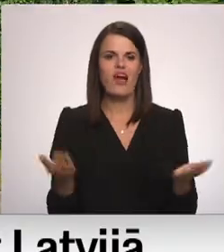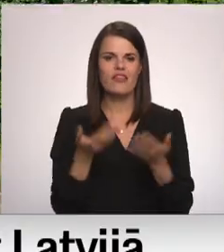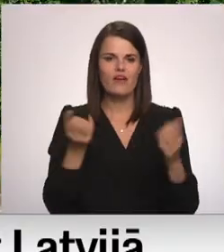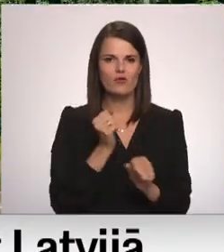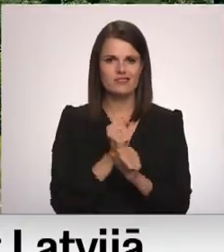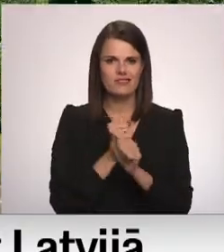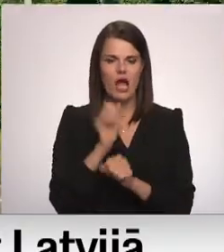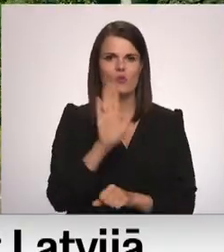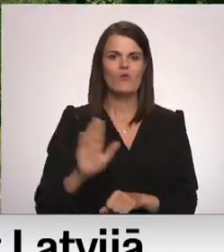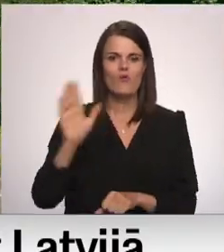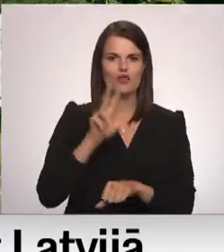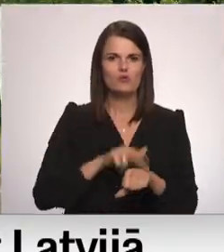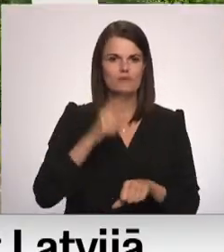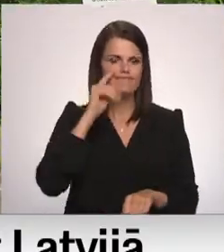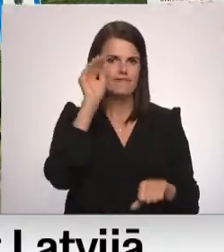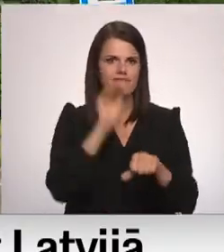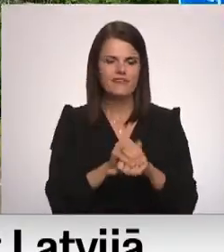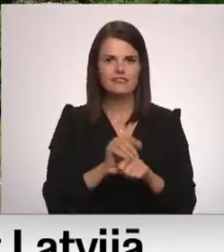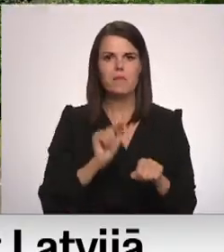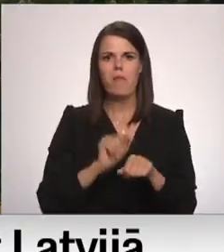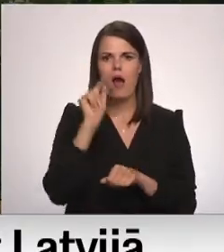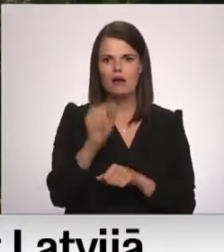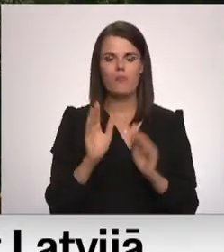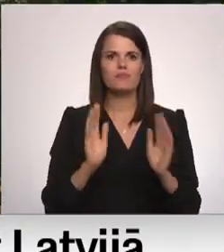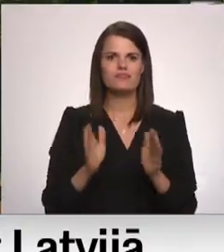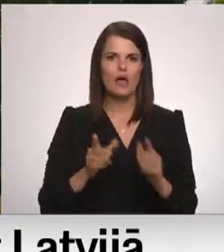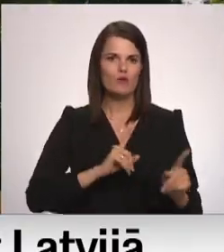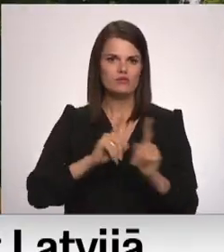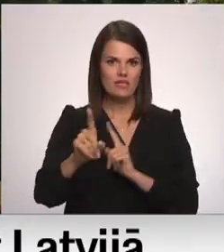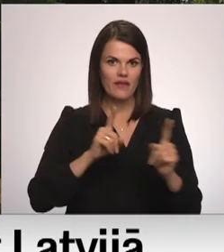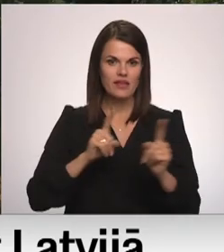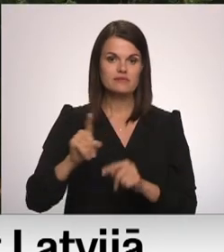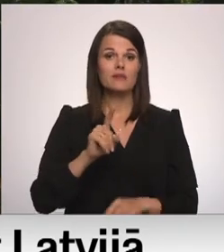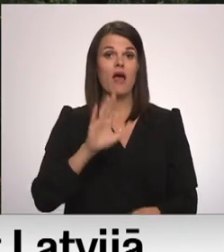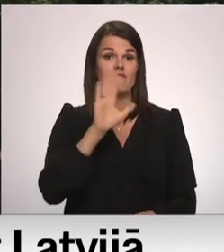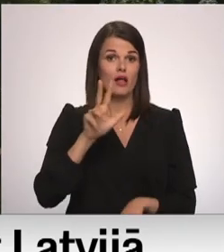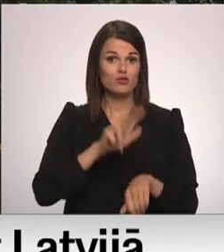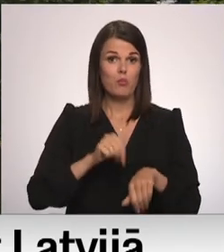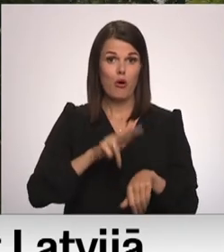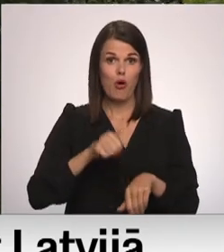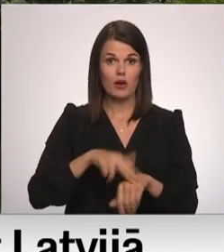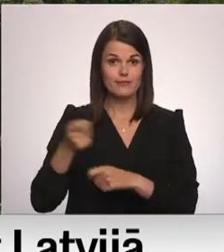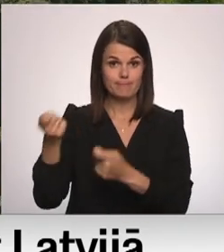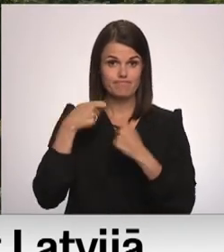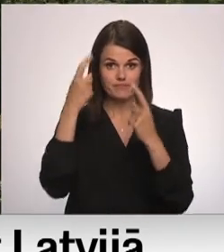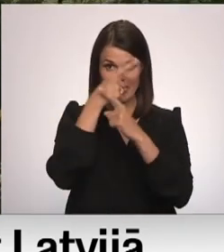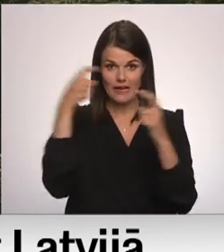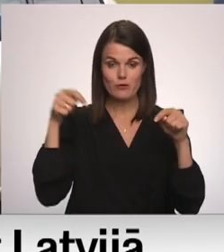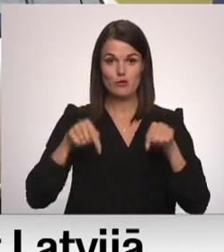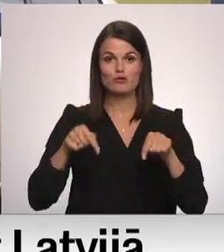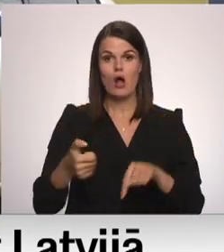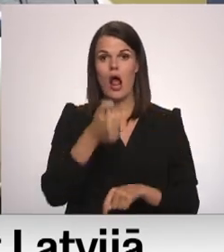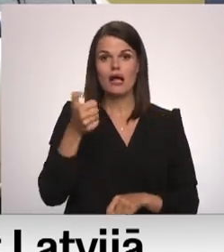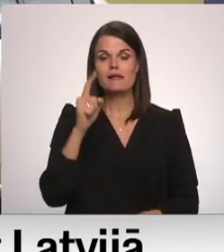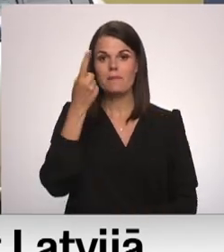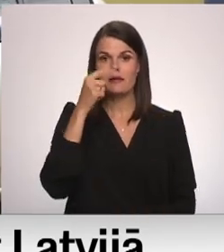darbu valsts policijai fiksēt notikušos pārkāpumus ceļu satiksmē. Pēc valsts policijas sniegtās informācijas, no šā gada 1.